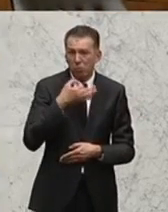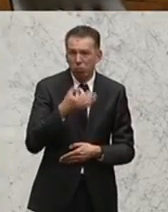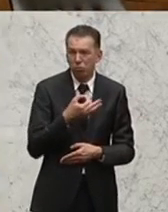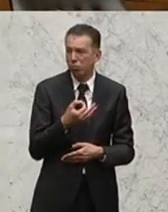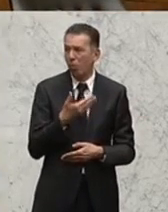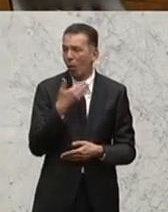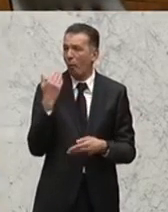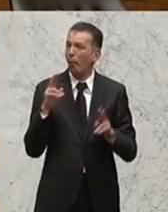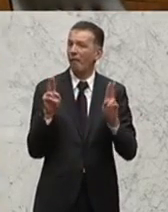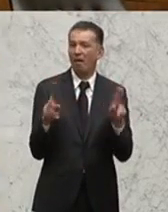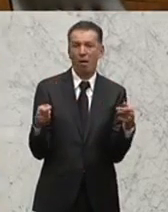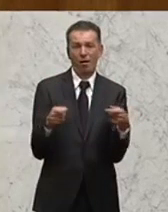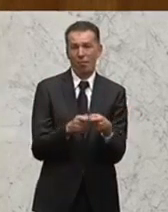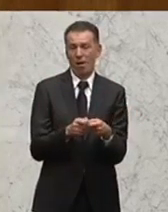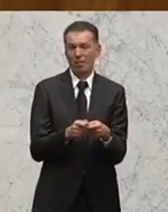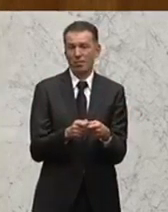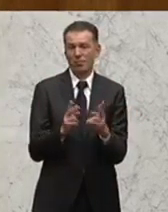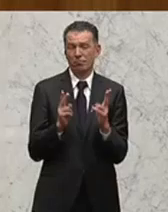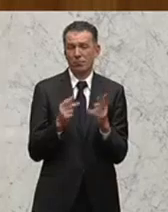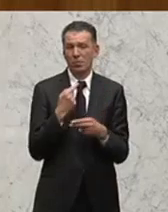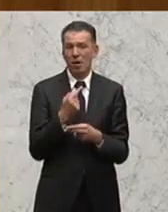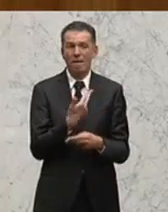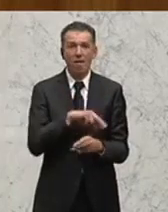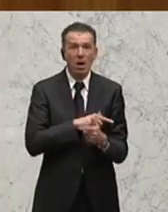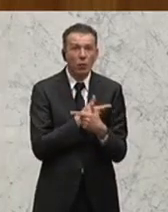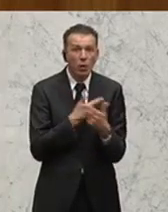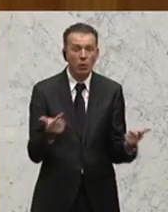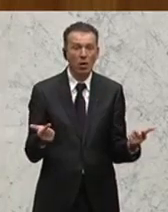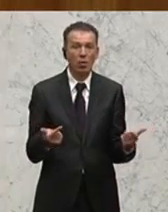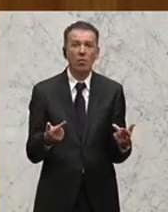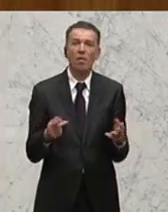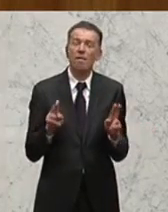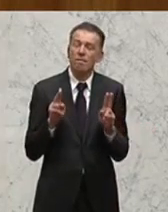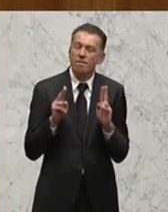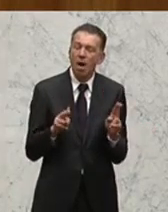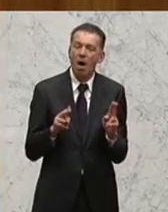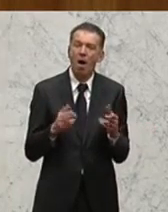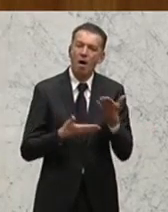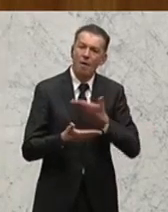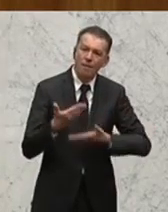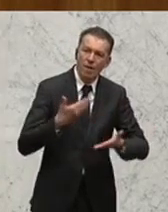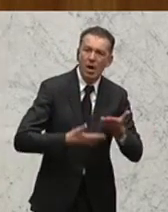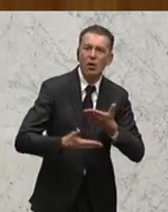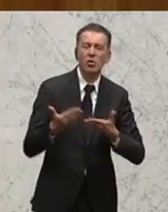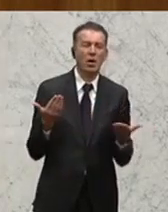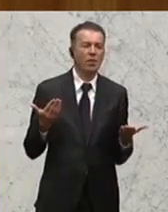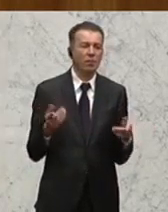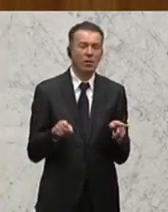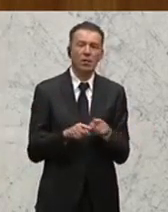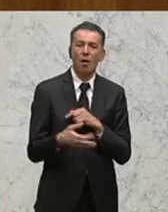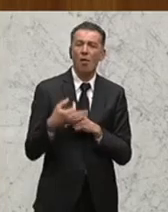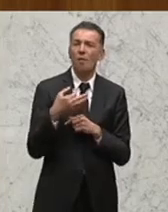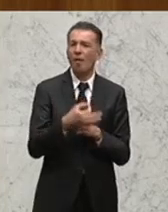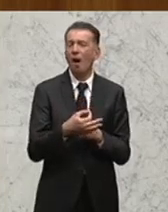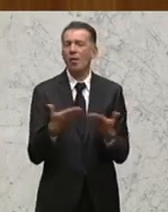nicht der Wahrheit entsprechend. Man könnte sogar meinen, sie seien verantwortungslos. Denn Tatsache ist, Konjunktur ist einmal im Wesentlichen auch eine Frage